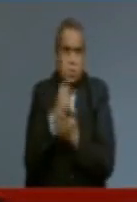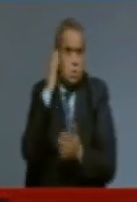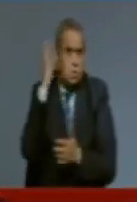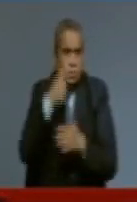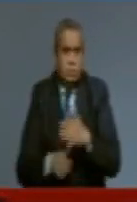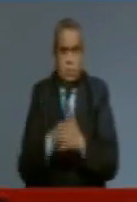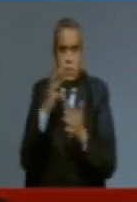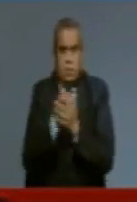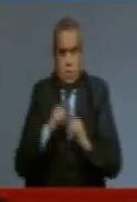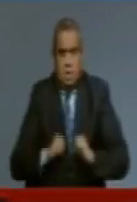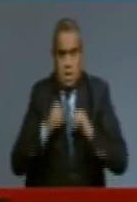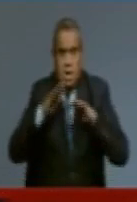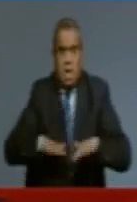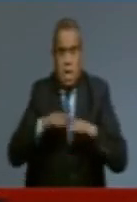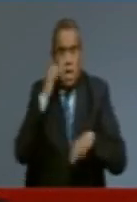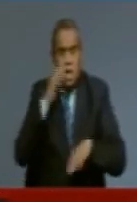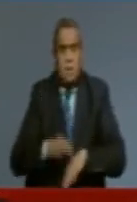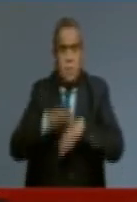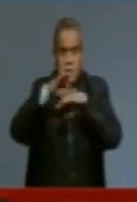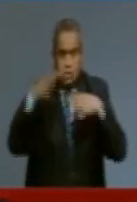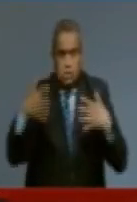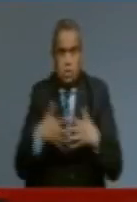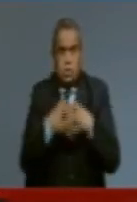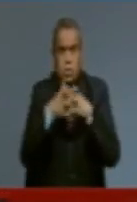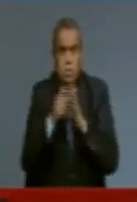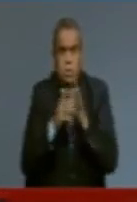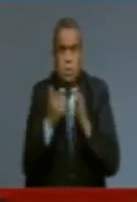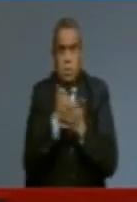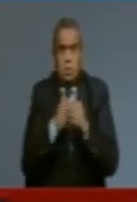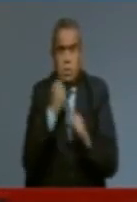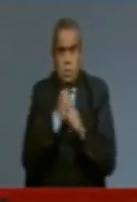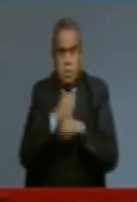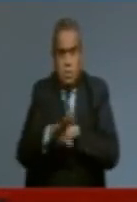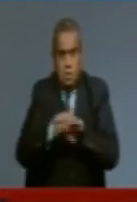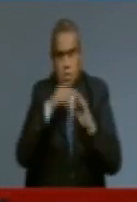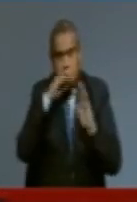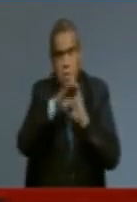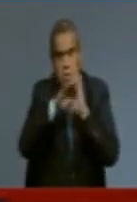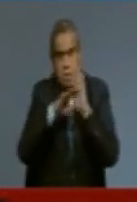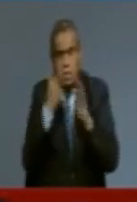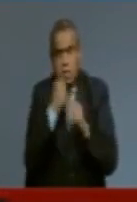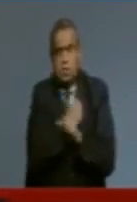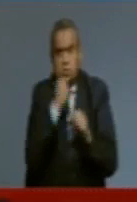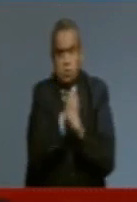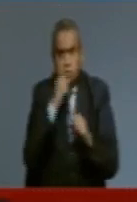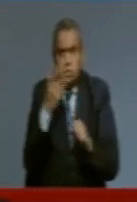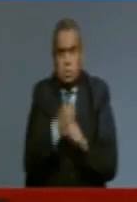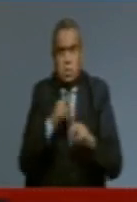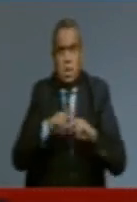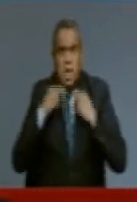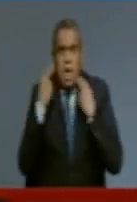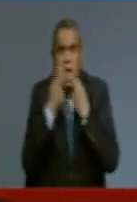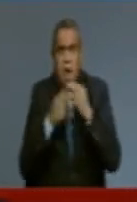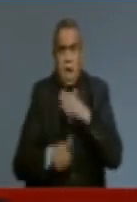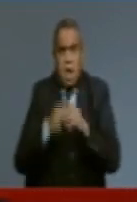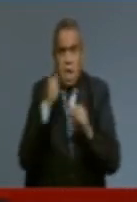لحياة البشر، الوفاء للتقاليد والنظر إلى العائلة على أنها